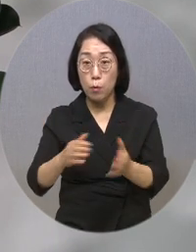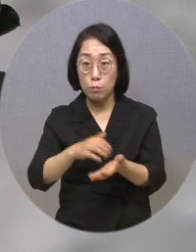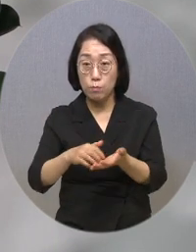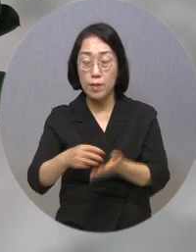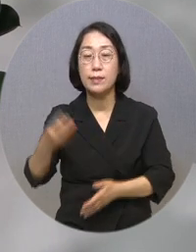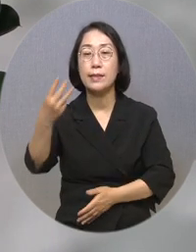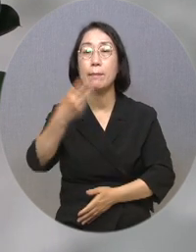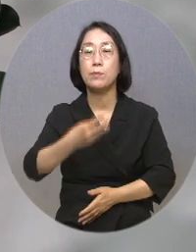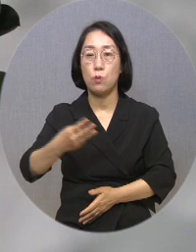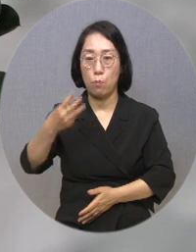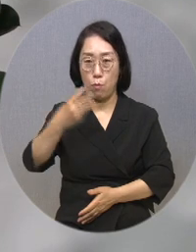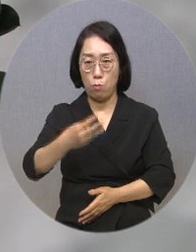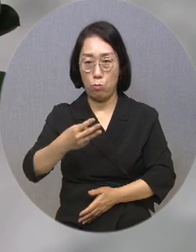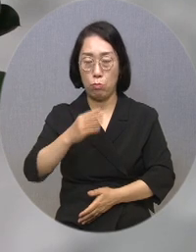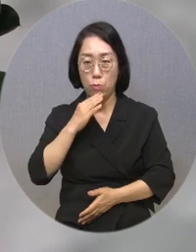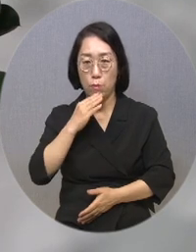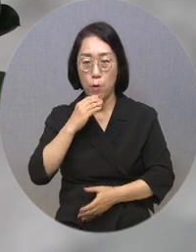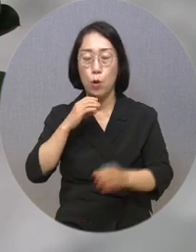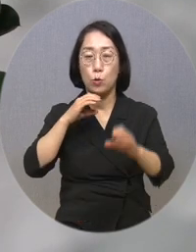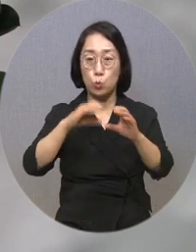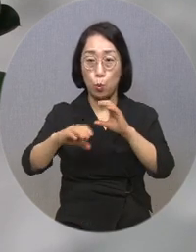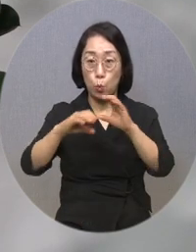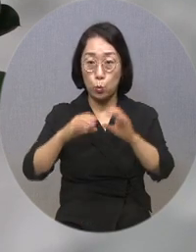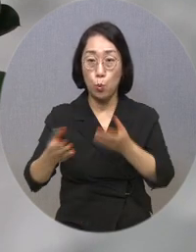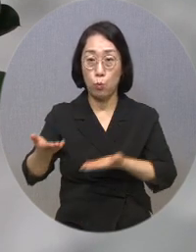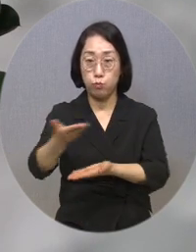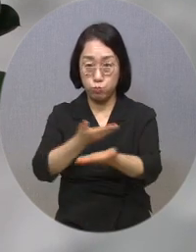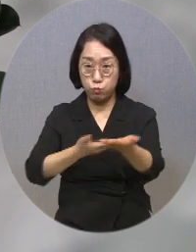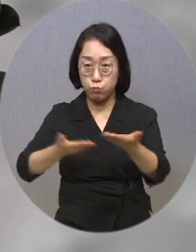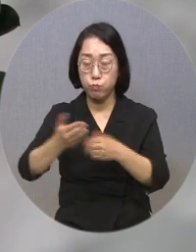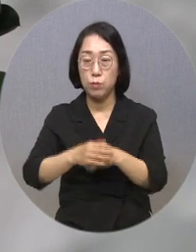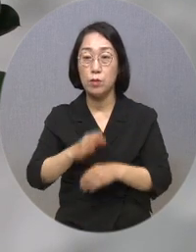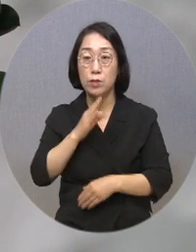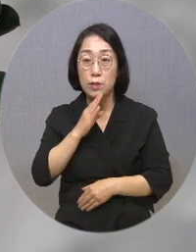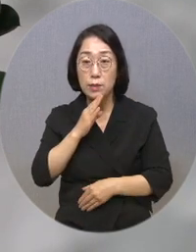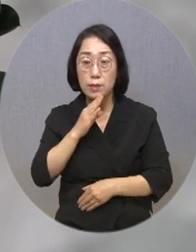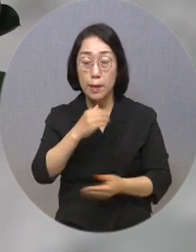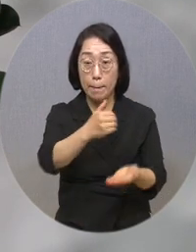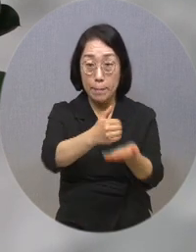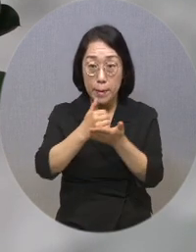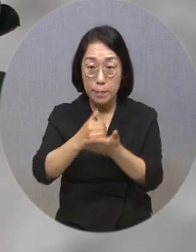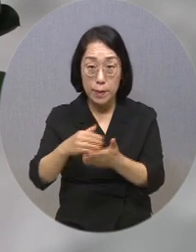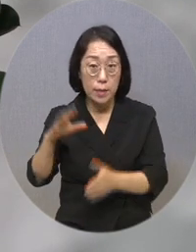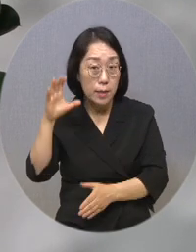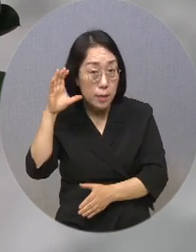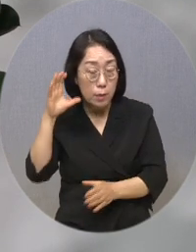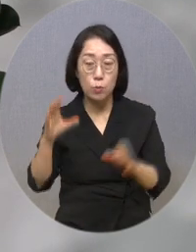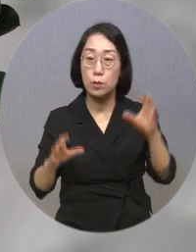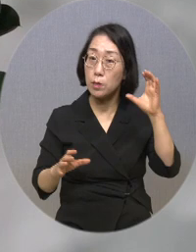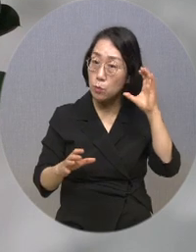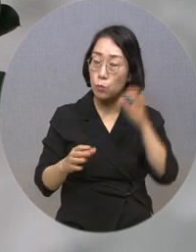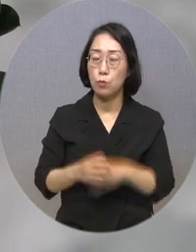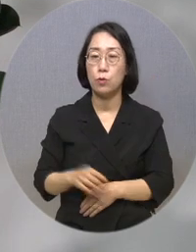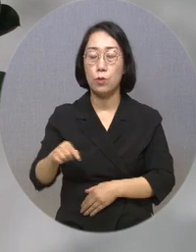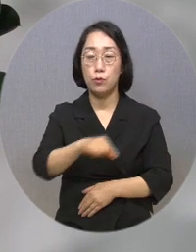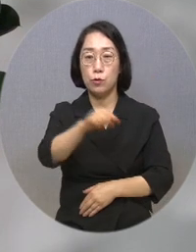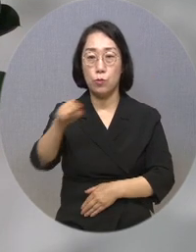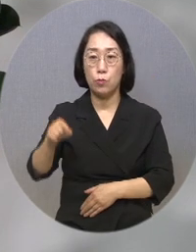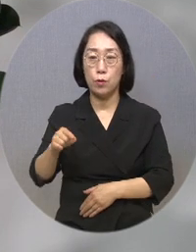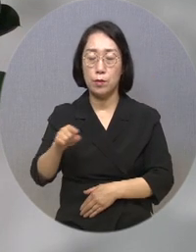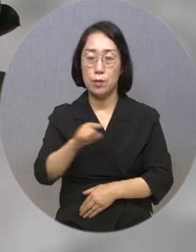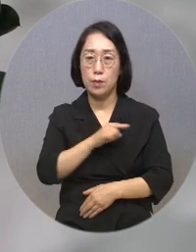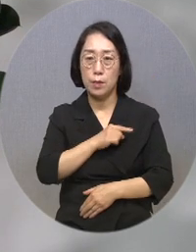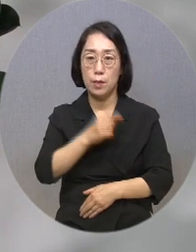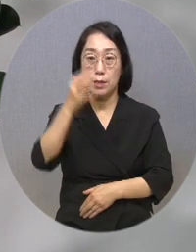할 정도로 소통을 하면서 시민을 만나고 현장에서 민원을 해결하는 역할을 했는데요. 그중에 가장 기억에 남는